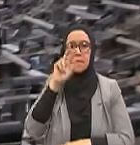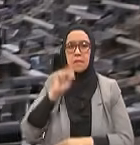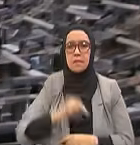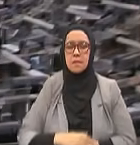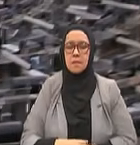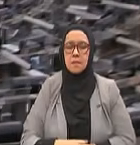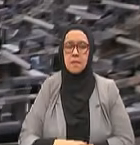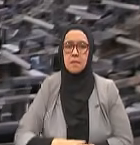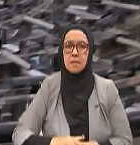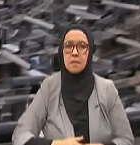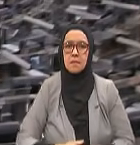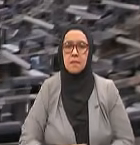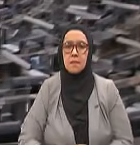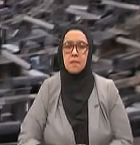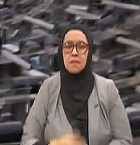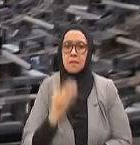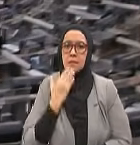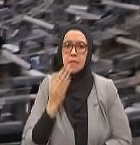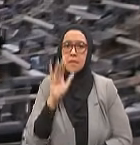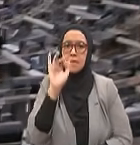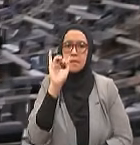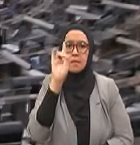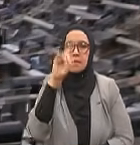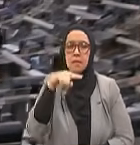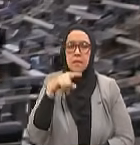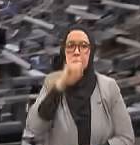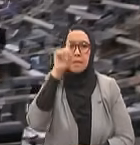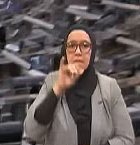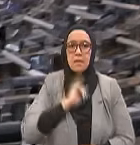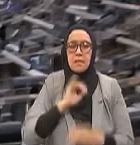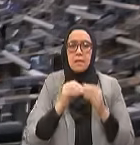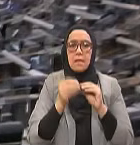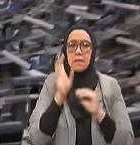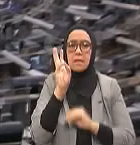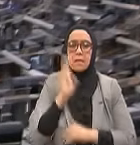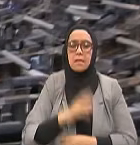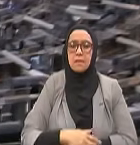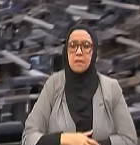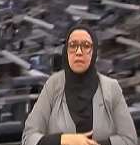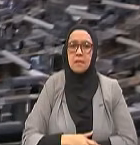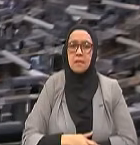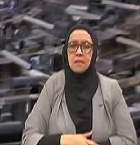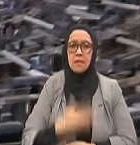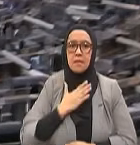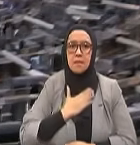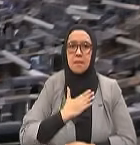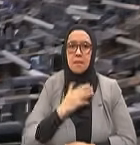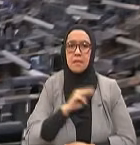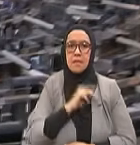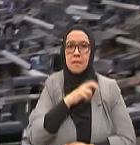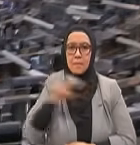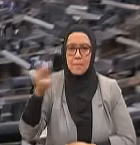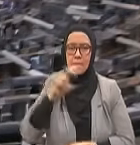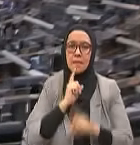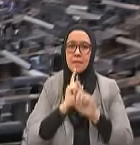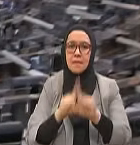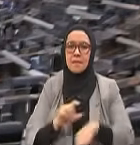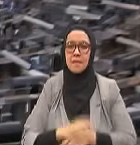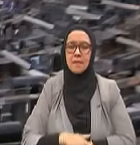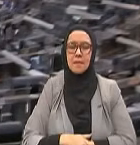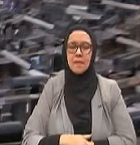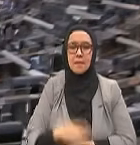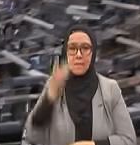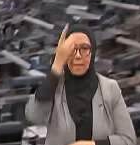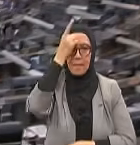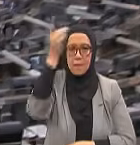nasihat nikotin betul Sunan Bonang celah mencuri pengangkutan kwetiau ini jatuh